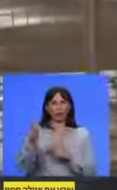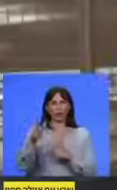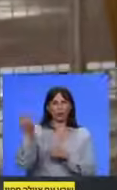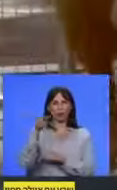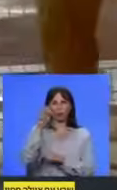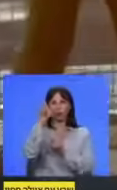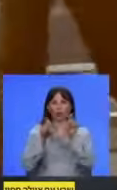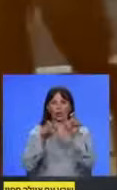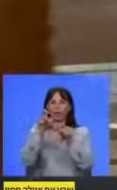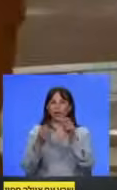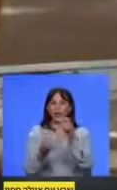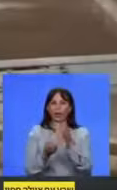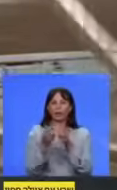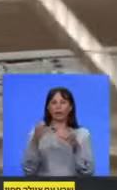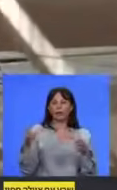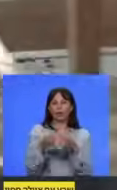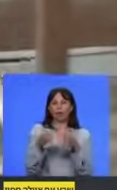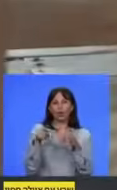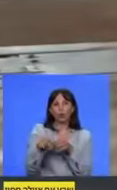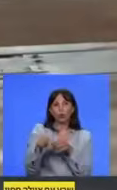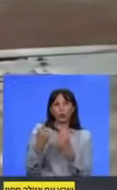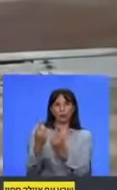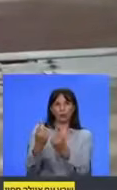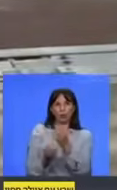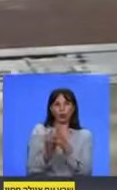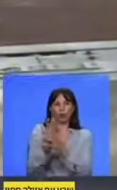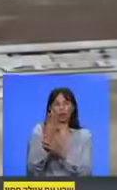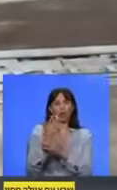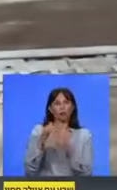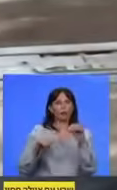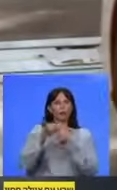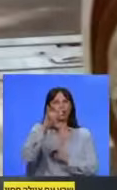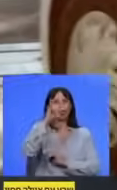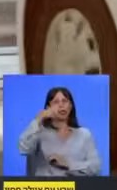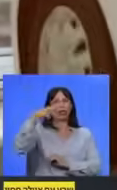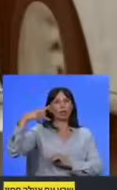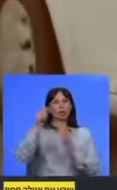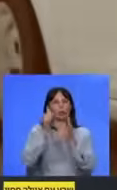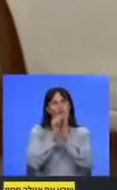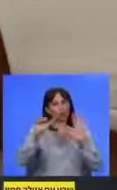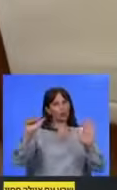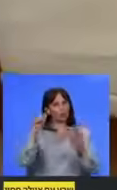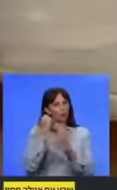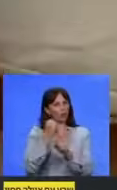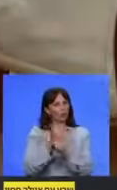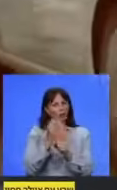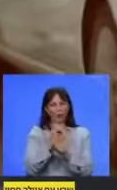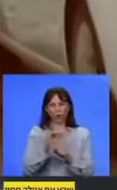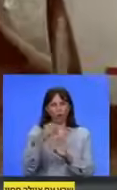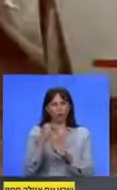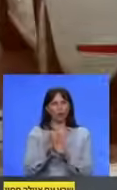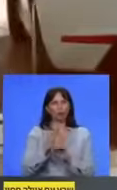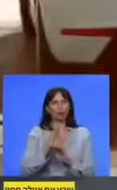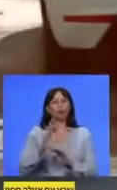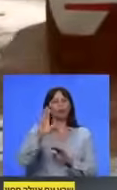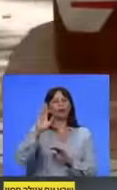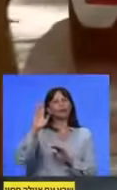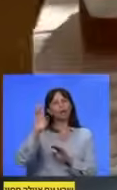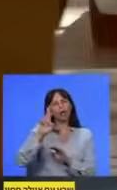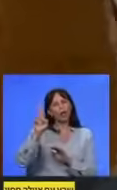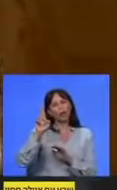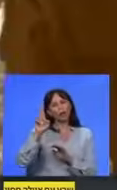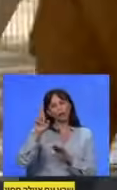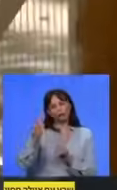אזרחים לתא שהקים. טייס F-16 שכבר לא פעיל, ורש חפש לשעבר. הוא מכניס